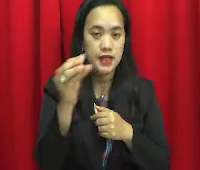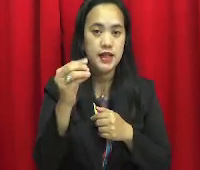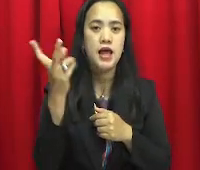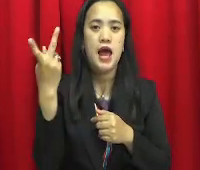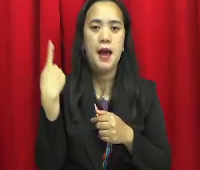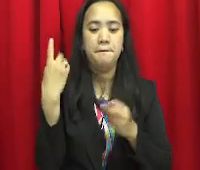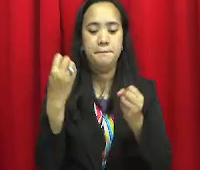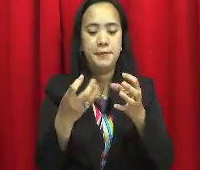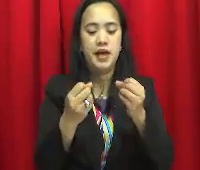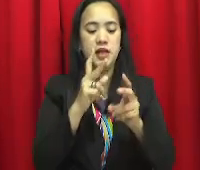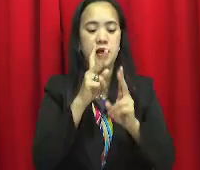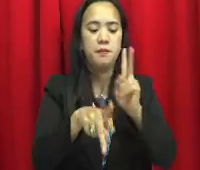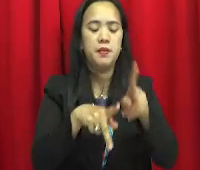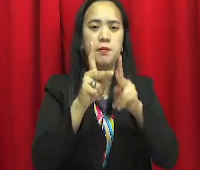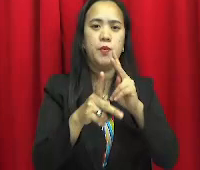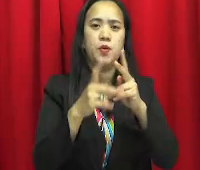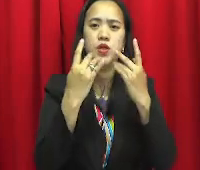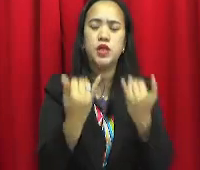ko nga kanina,